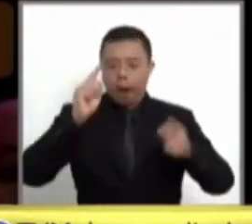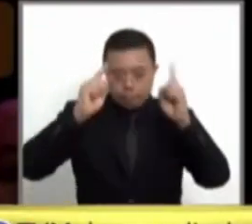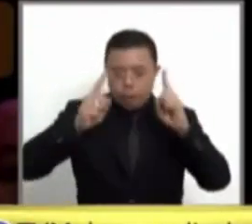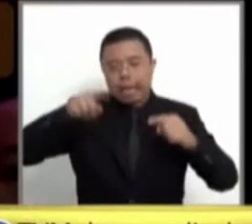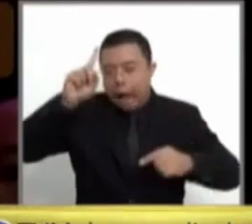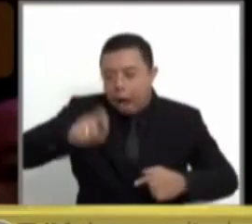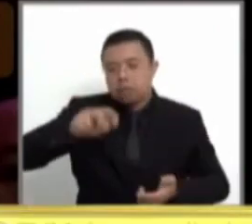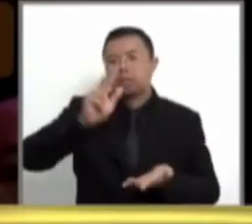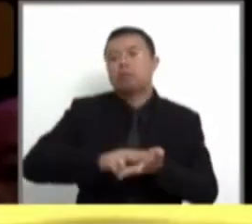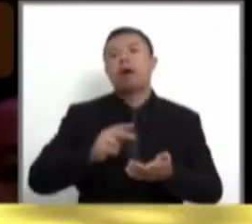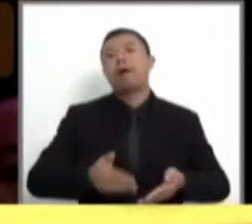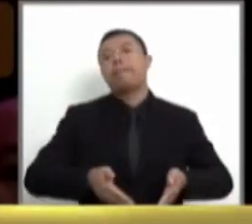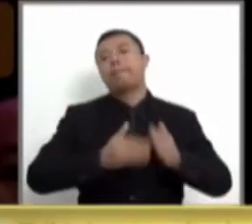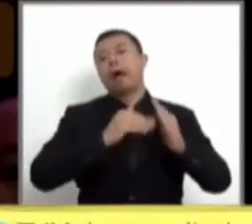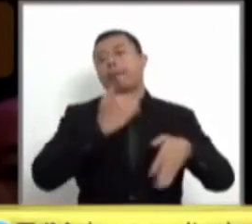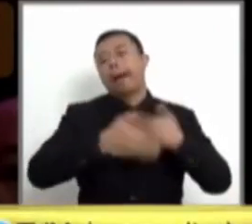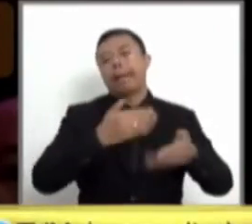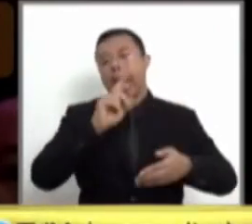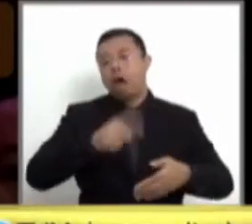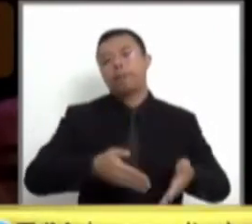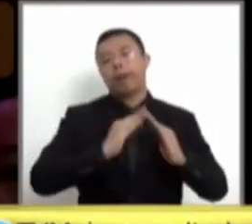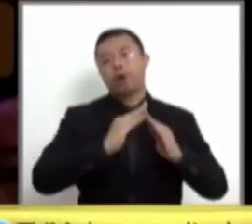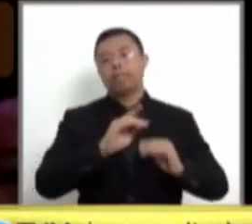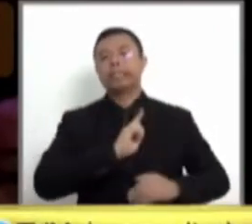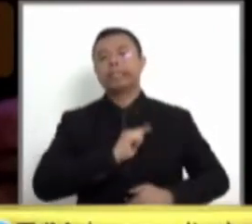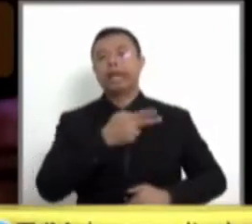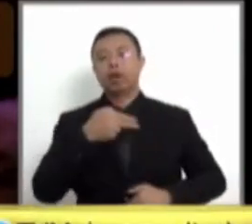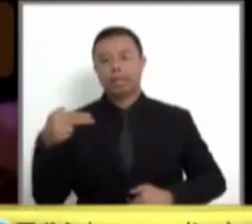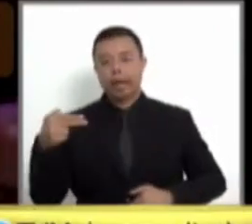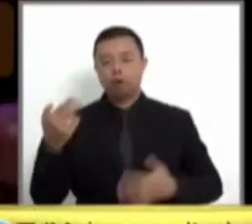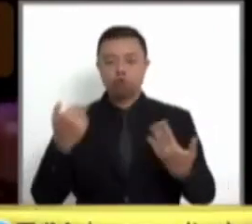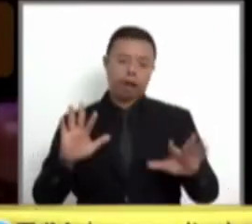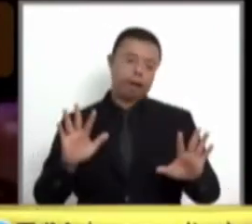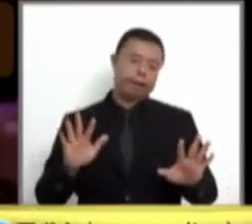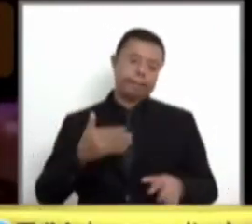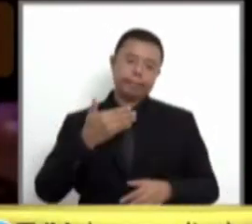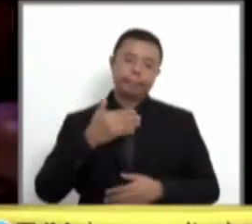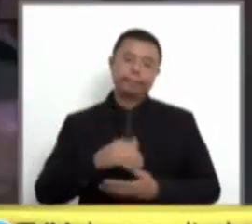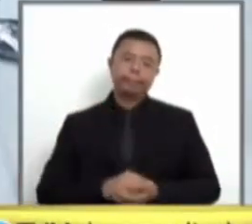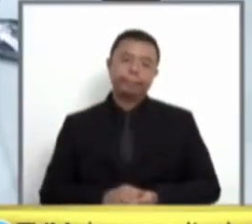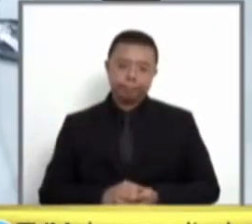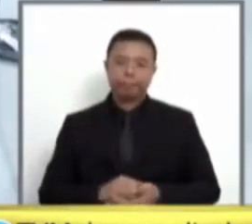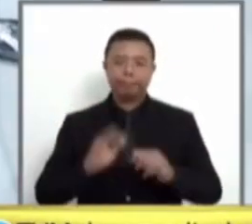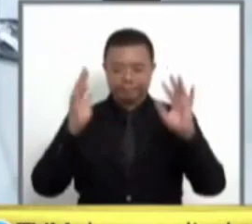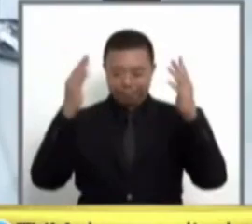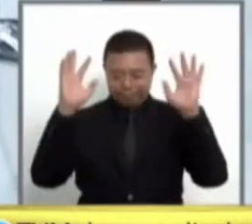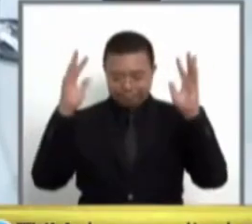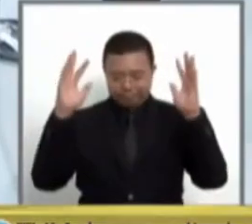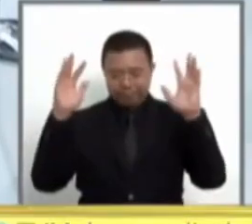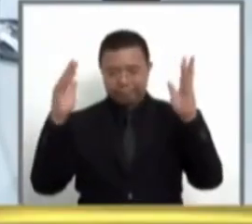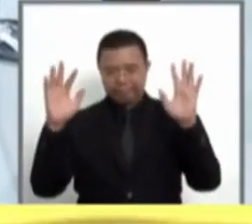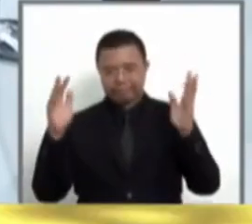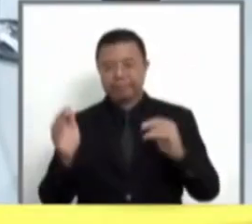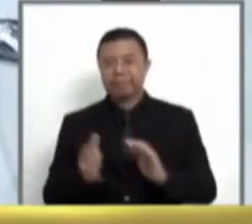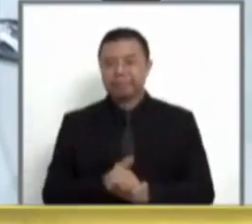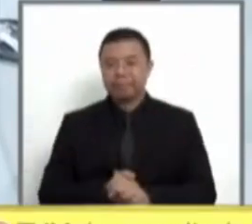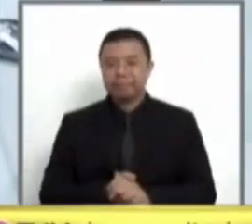Ya bangun pabrik itu. Saya kira itu saja. Selesai. Mohon tenang hadirin sekalian.